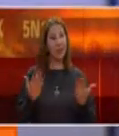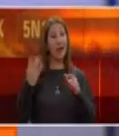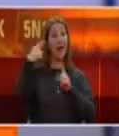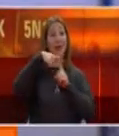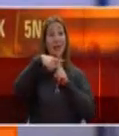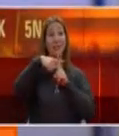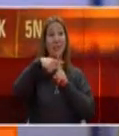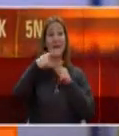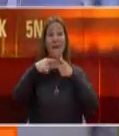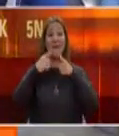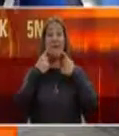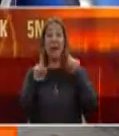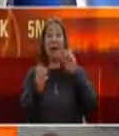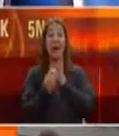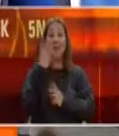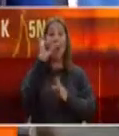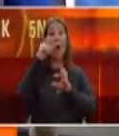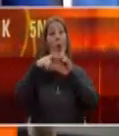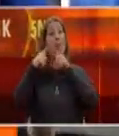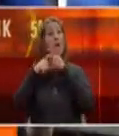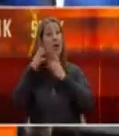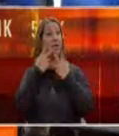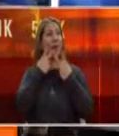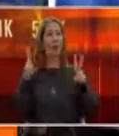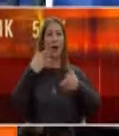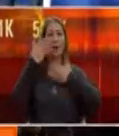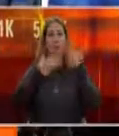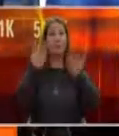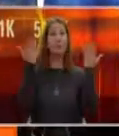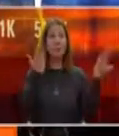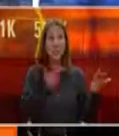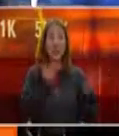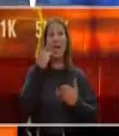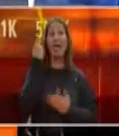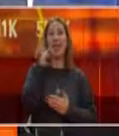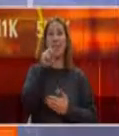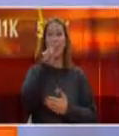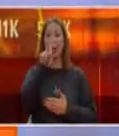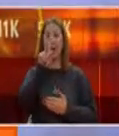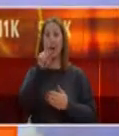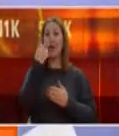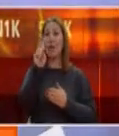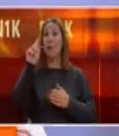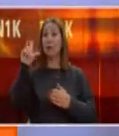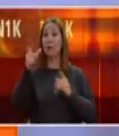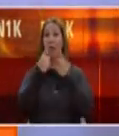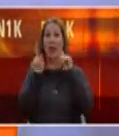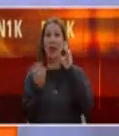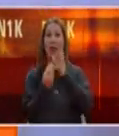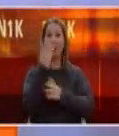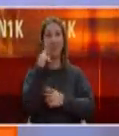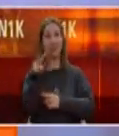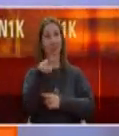Fark Yaratanlar.org'da geniş bir şekilde anlatıyoruz. Sevgili seyirciler, işte 2012-2013 yılının Fark Yaratanları